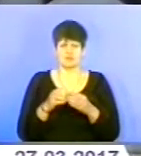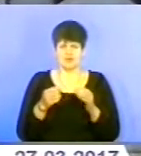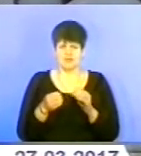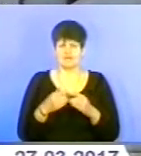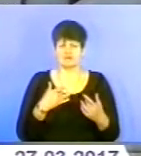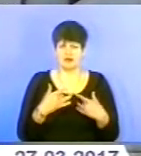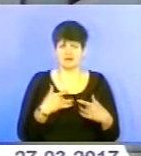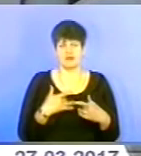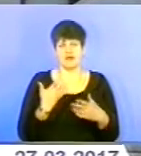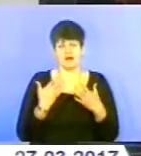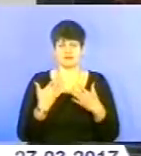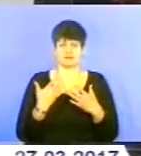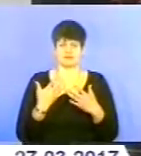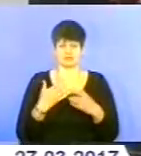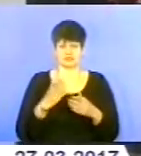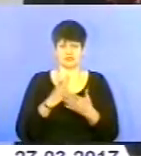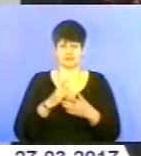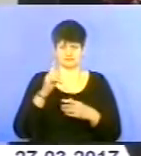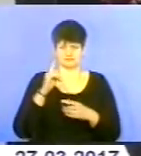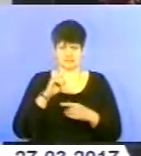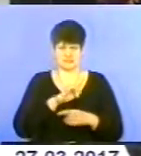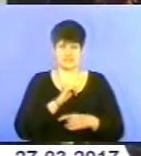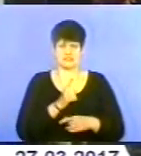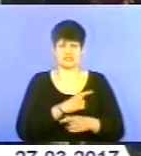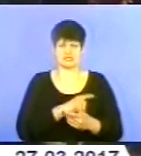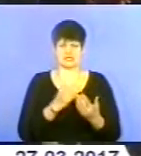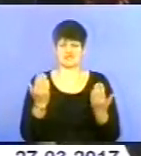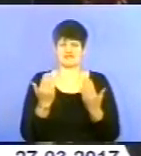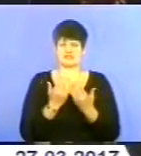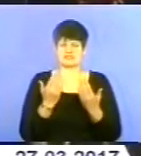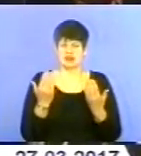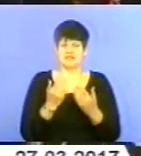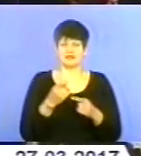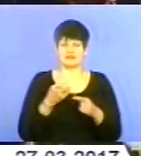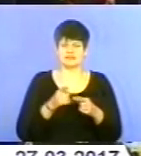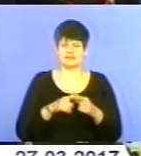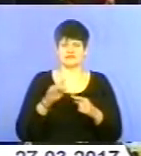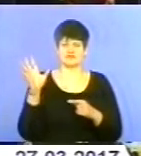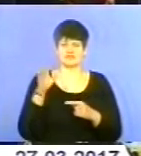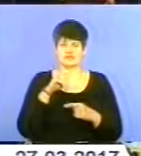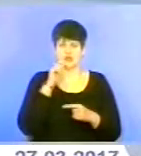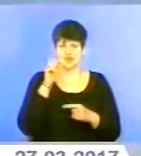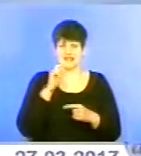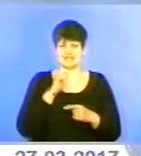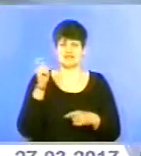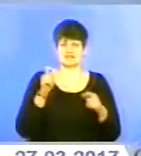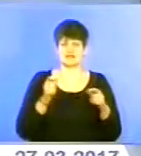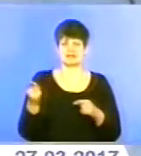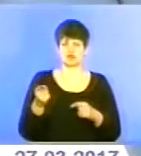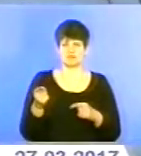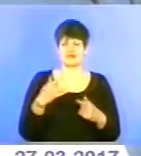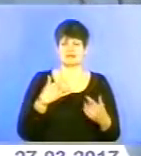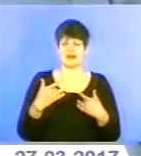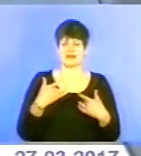Однак заклад славиться сильними постановками. Ще одна його гордість – всеукраїнський фестиваль «Тернопільські театральні вечори». Наразі у театрі